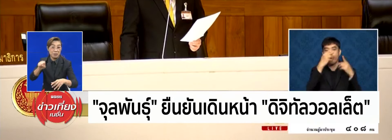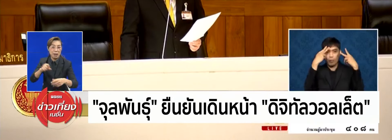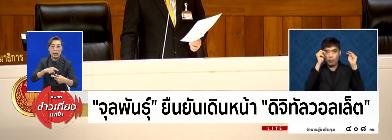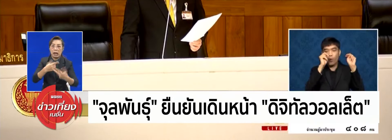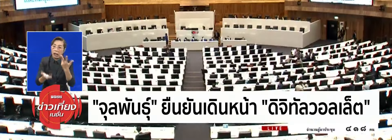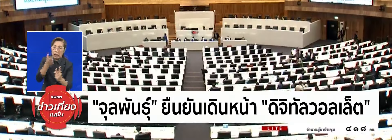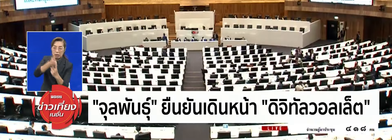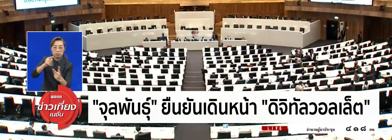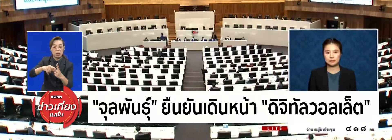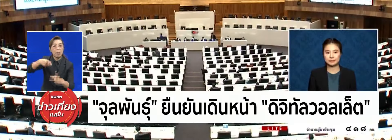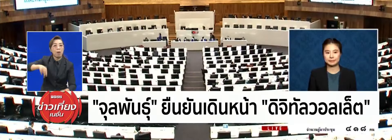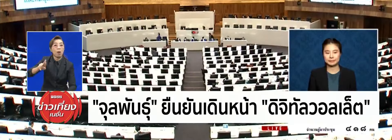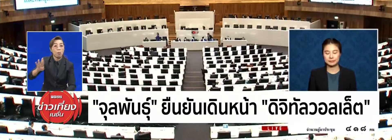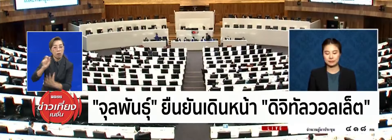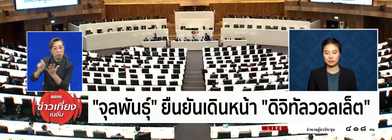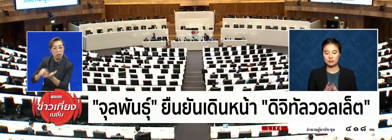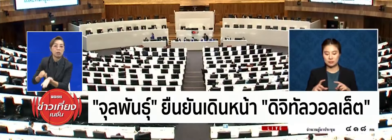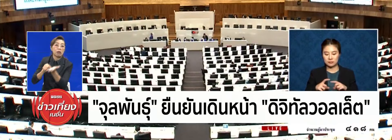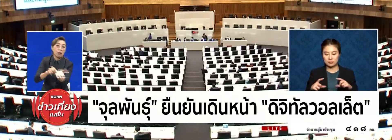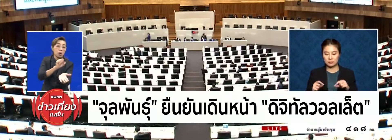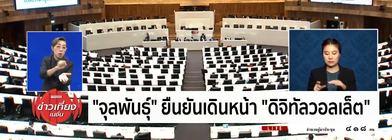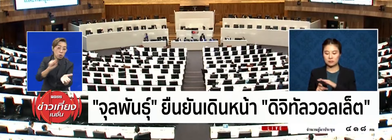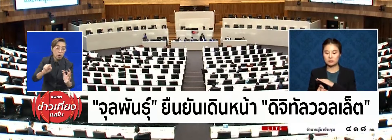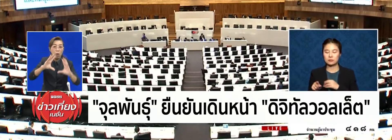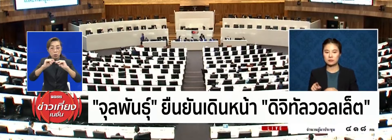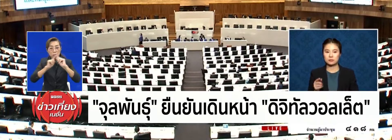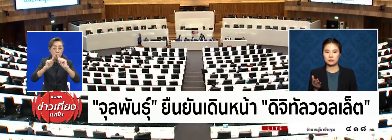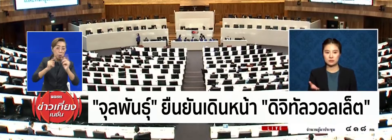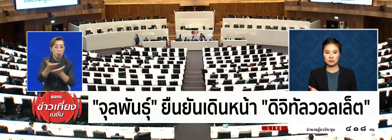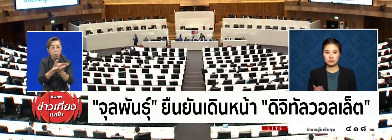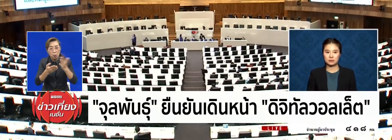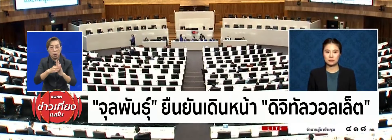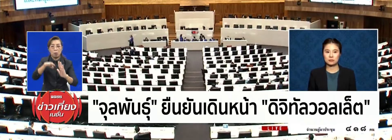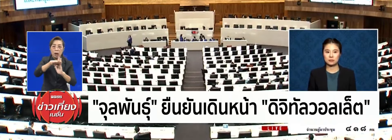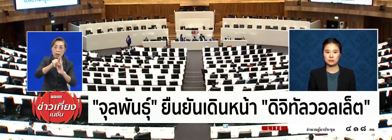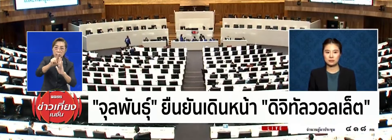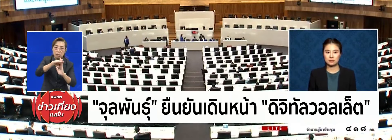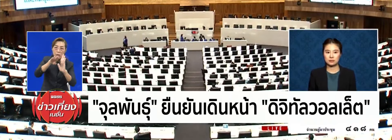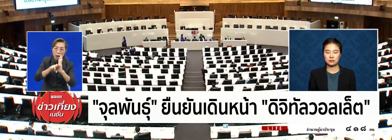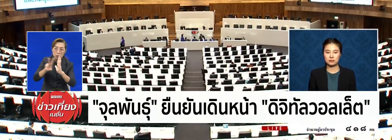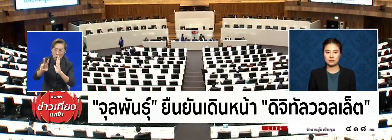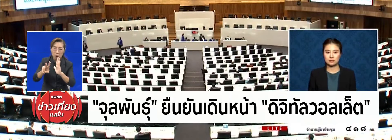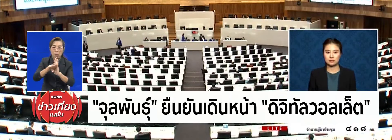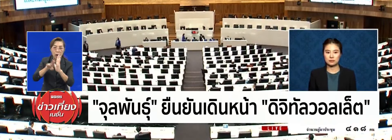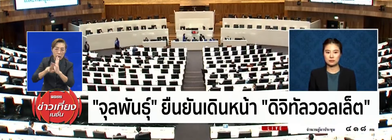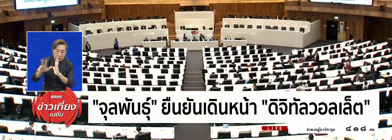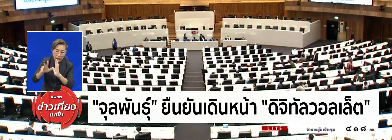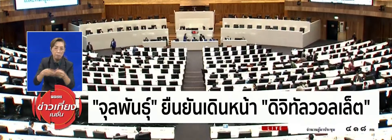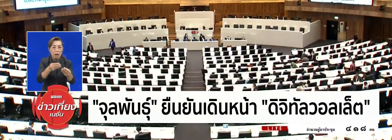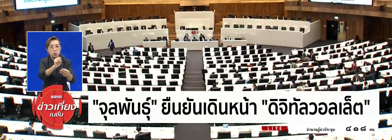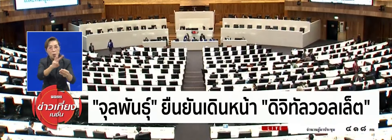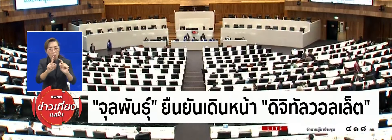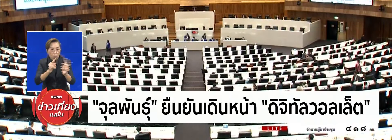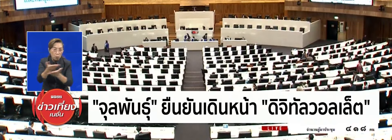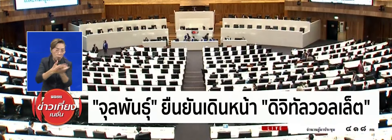ภาและสภากว่าจะผ่านวาระ1กว่าจะ2 3กว่าจะไปสว.ตีลงมาไหมจะอะไรไหมมันใช้เวลานานแต่รับผิดช